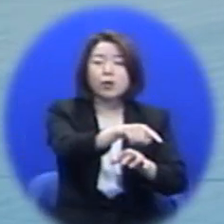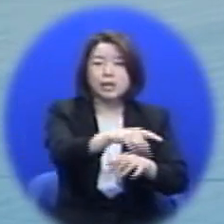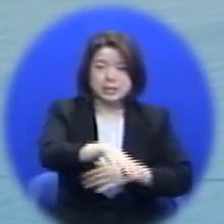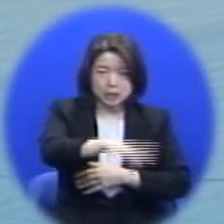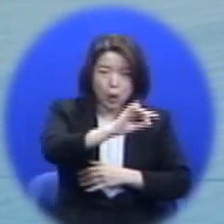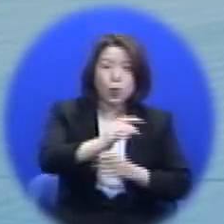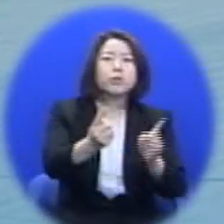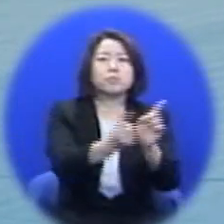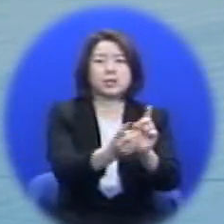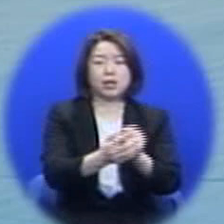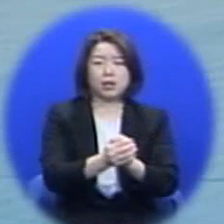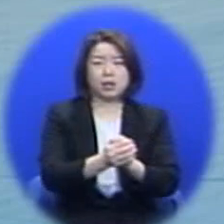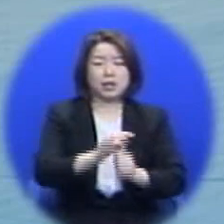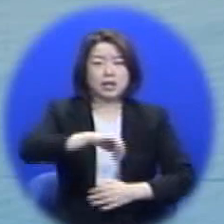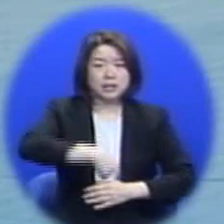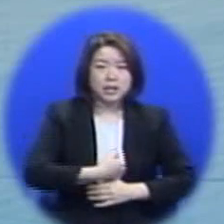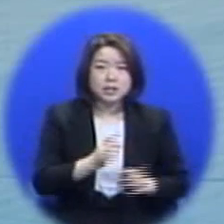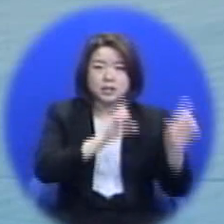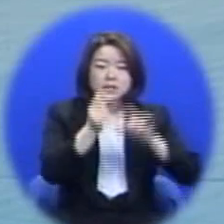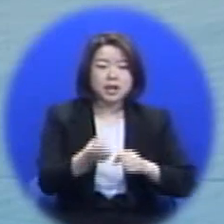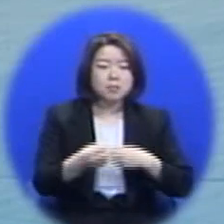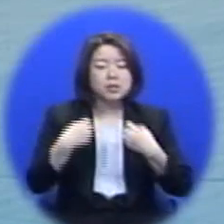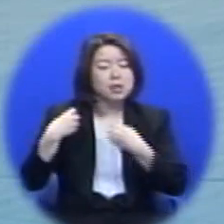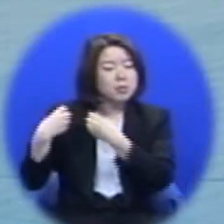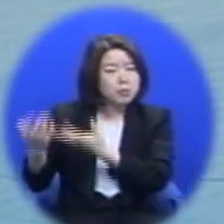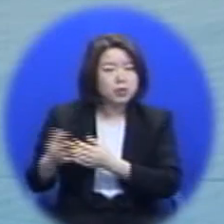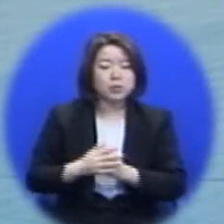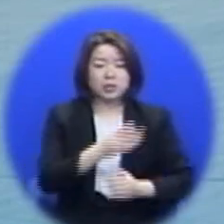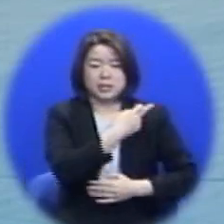예수님에게 자신의 삶을 드리고 제자로 헌신했습니다.